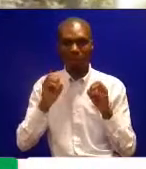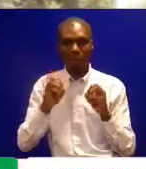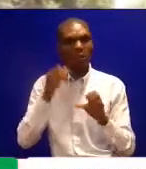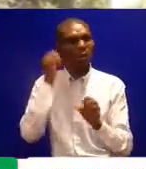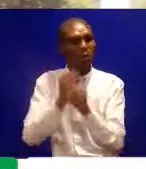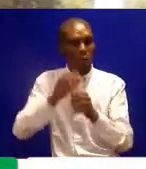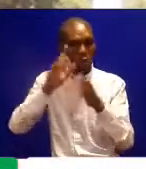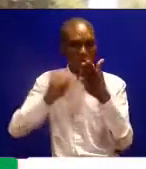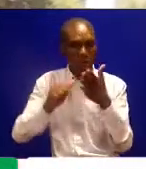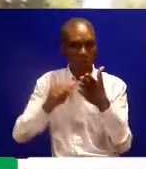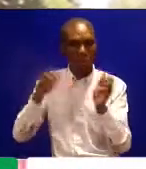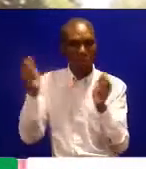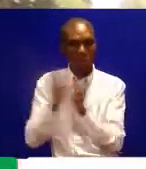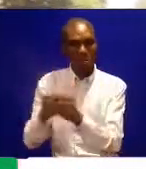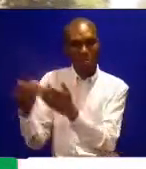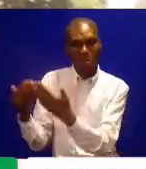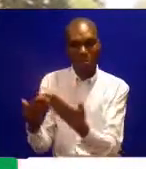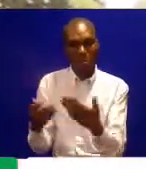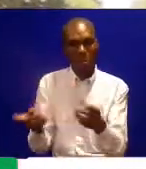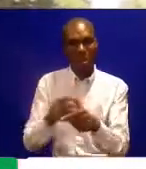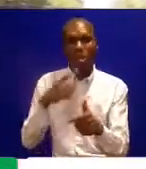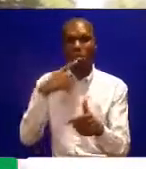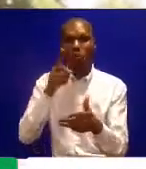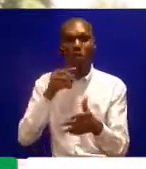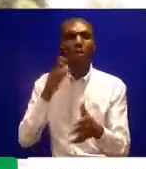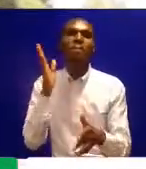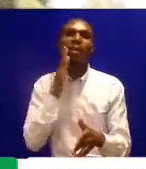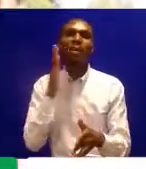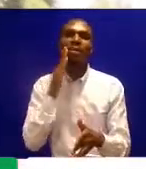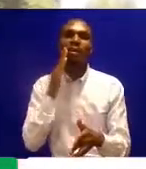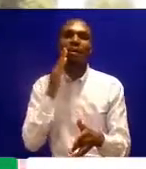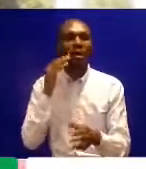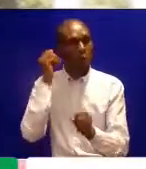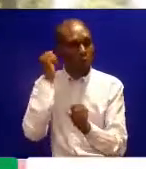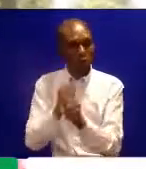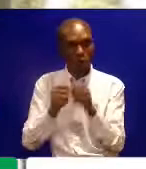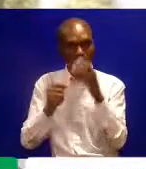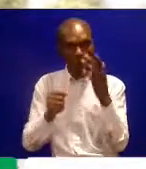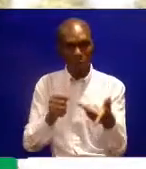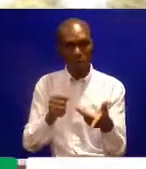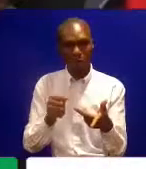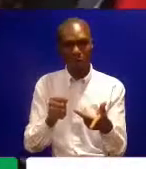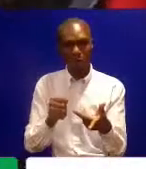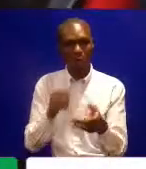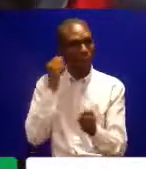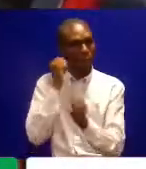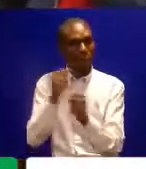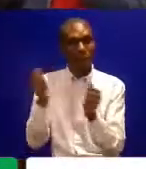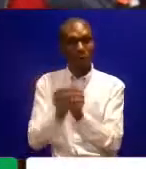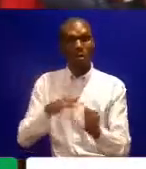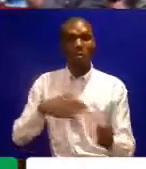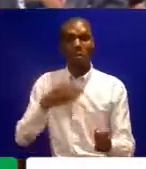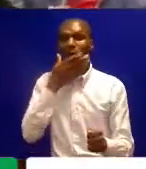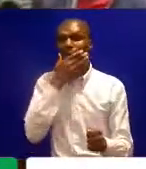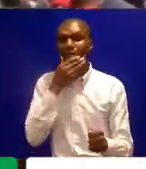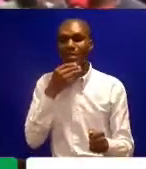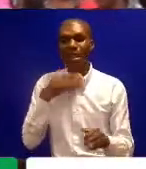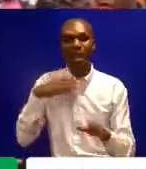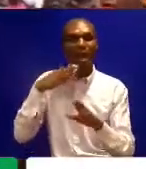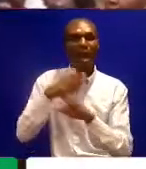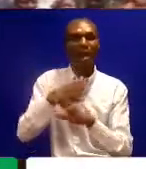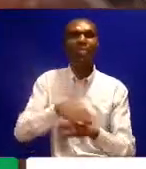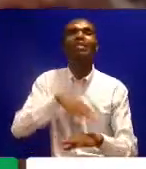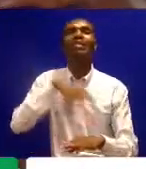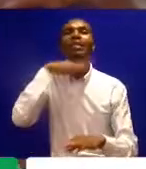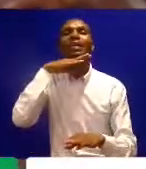toko kora n'umwana Jeremia umwana bantebuma mama tugatokoreki tugatusugurikire tata Magega yogo sirakwaye